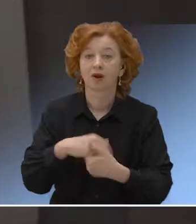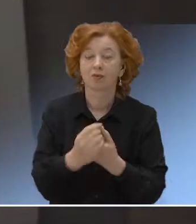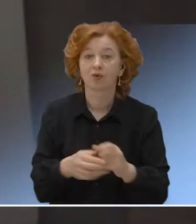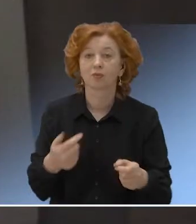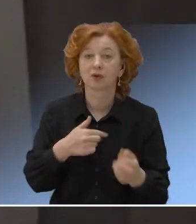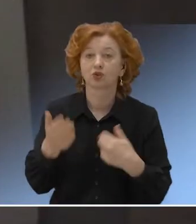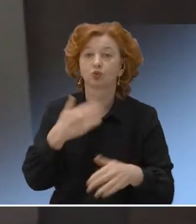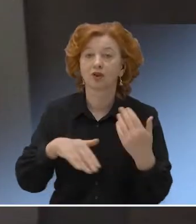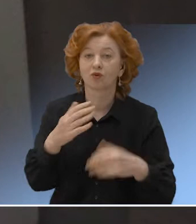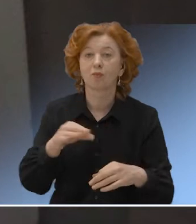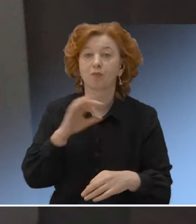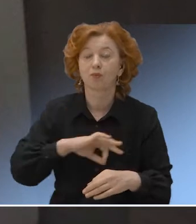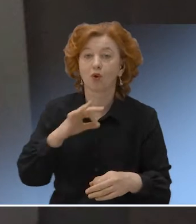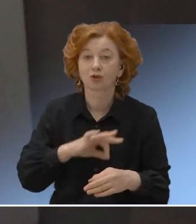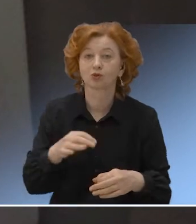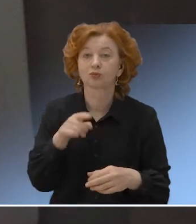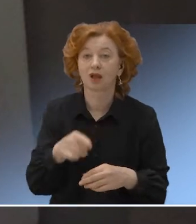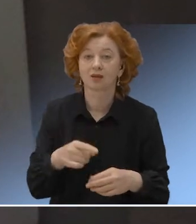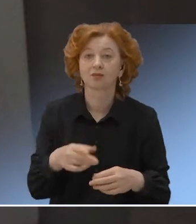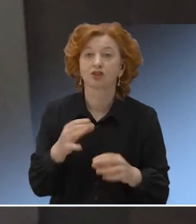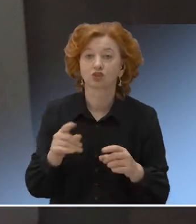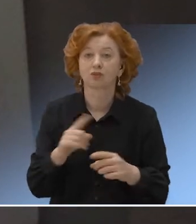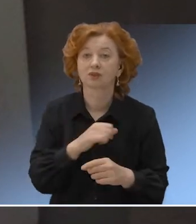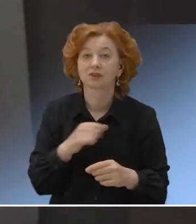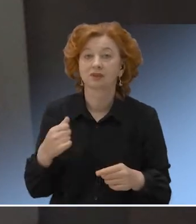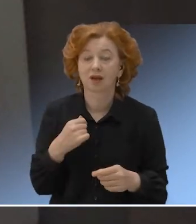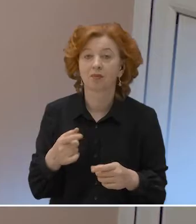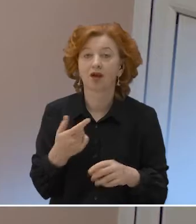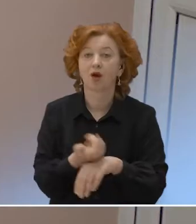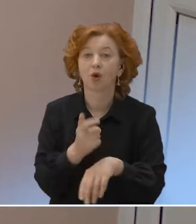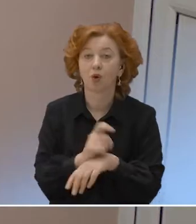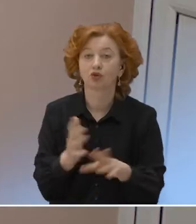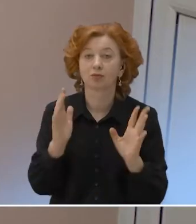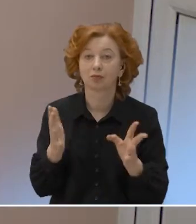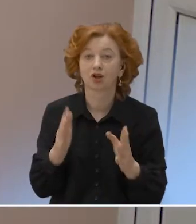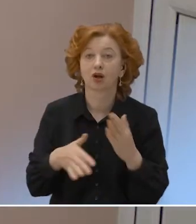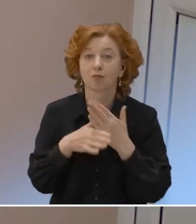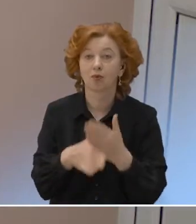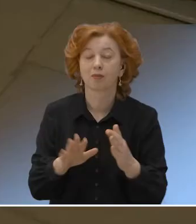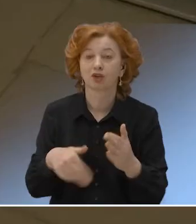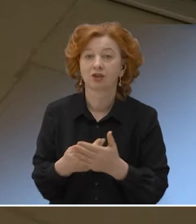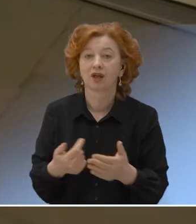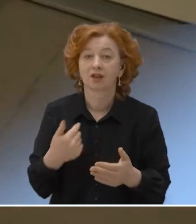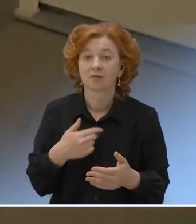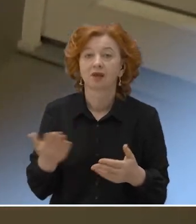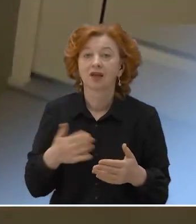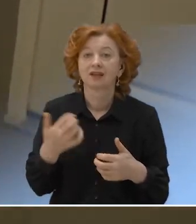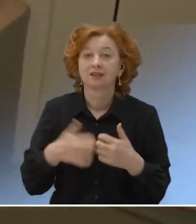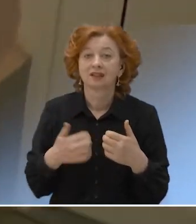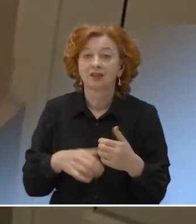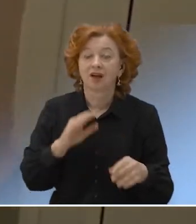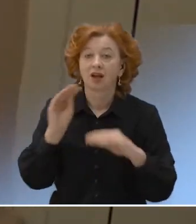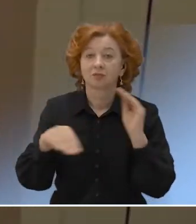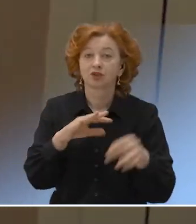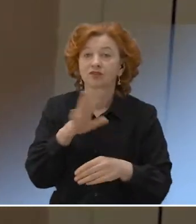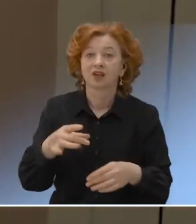рук. Мы с удовольствием пользуемся этим оборудованием, которое называется санитайзер. Это очень большая помощь нам. Такие средства